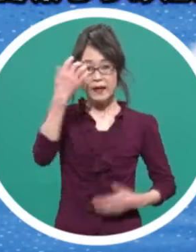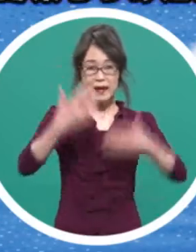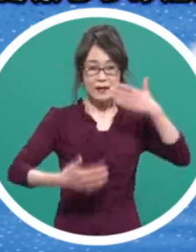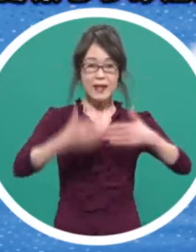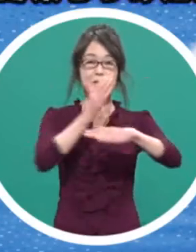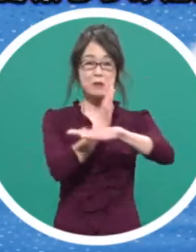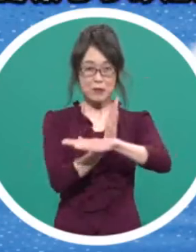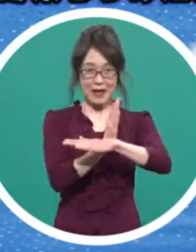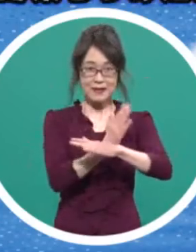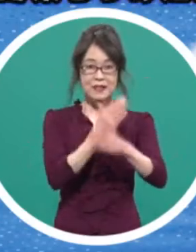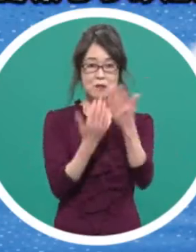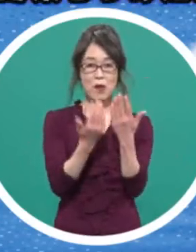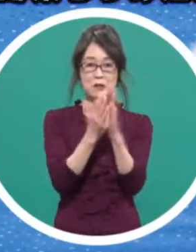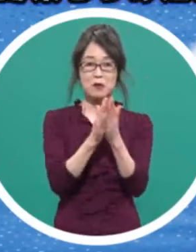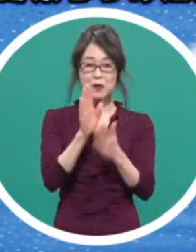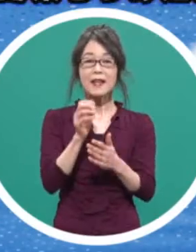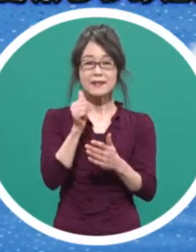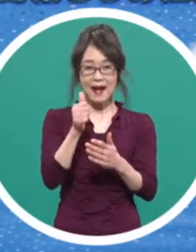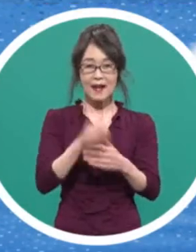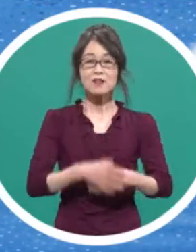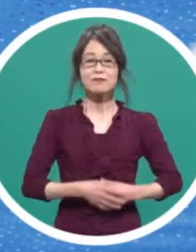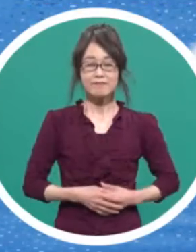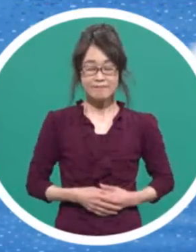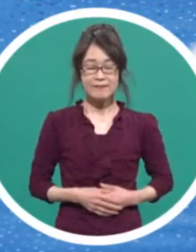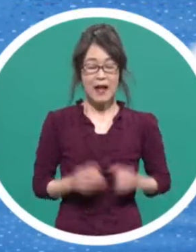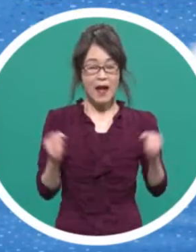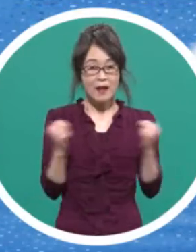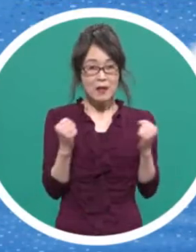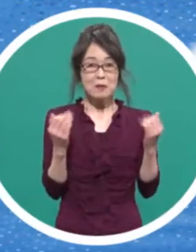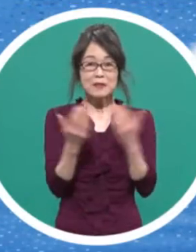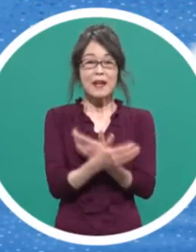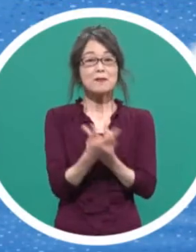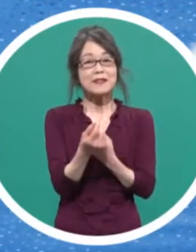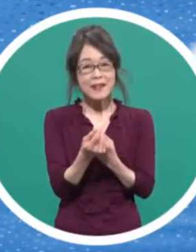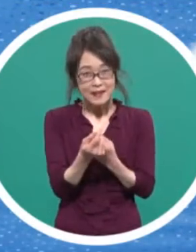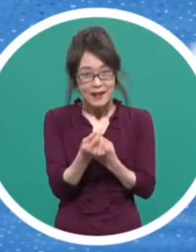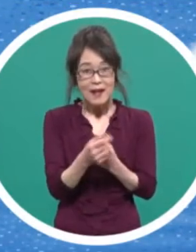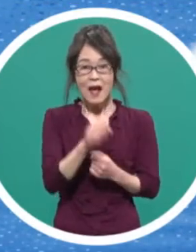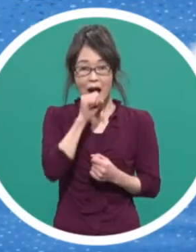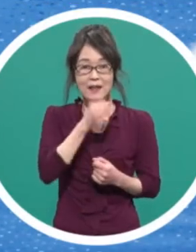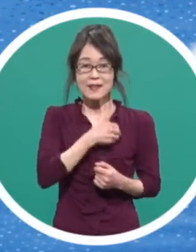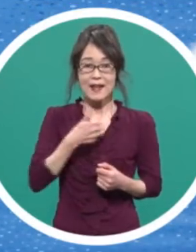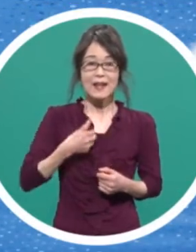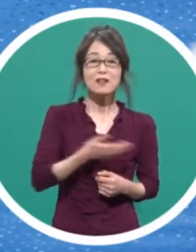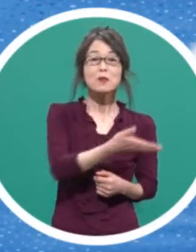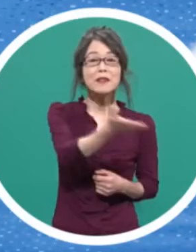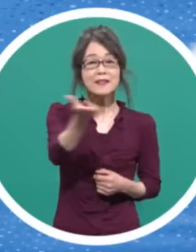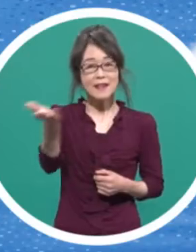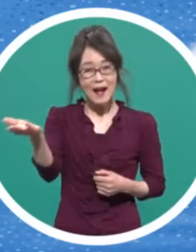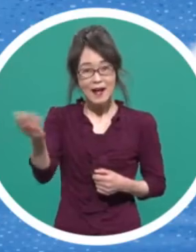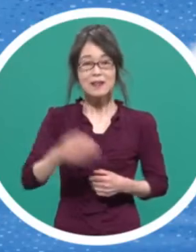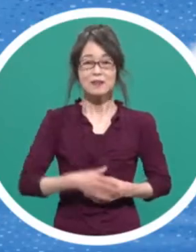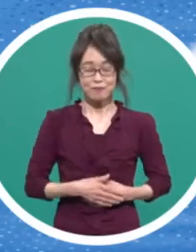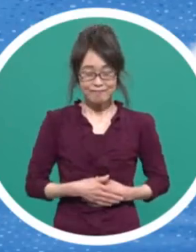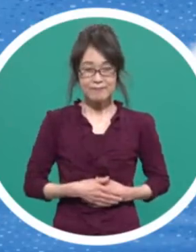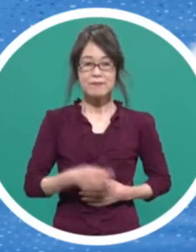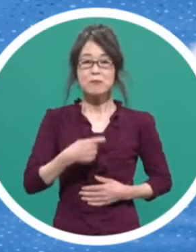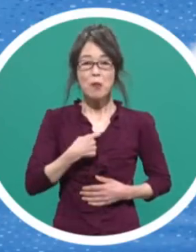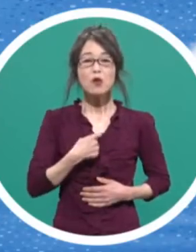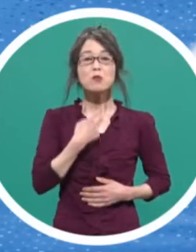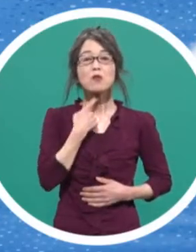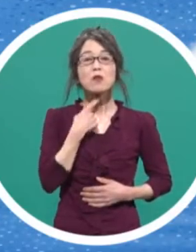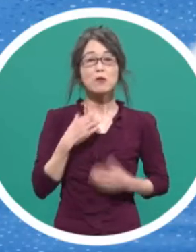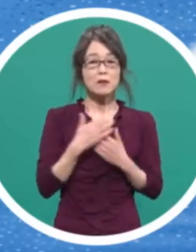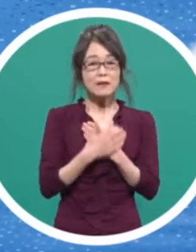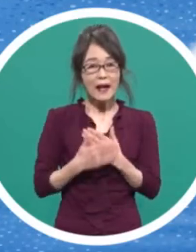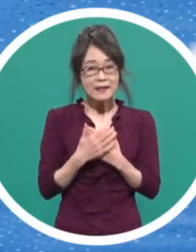発見 TV プラス。 どうも森本健太です。随分と寒くなってきましたが、皆さん風邪などひいていませんか？僕も喉が命な